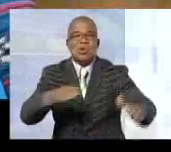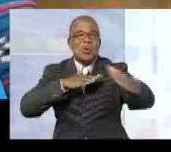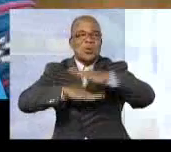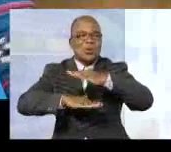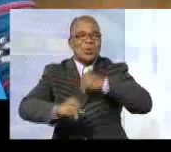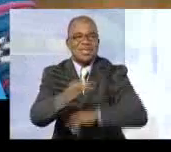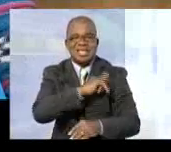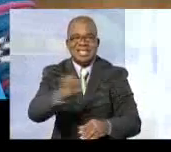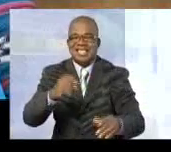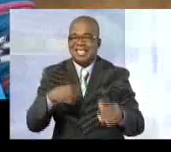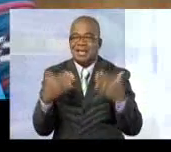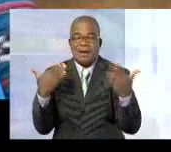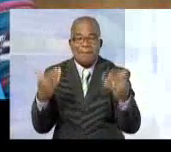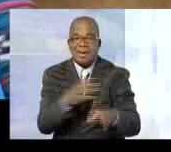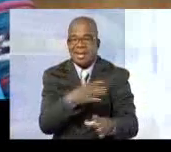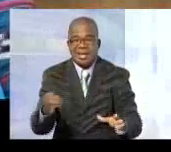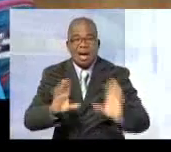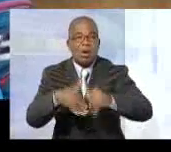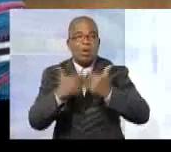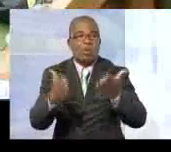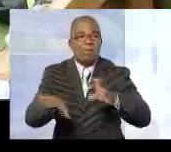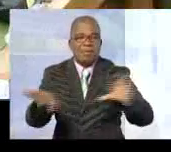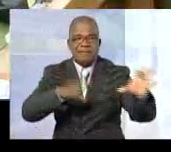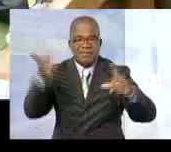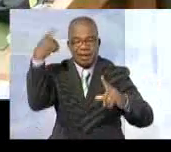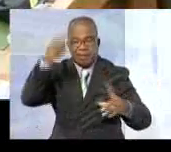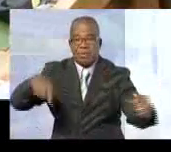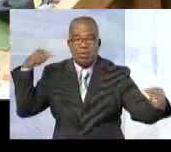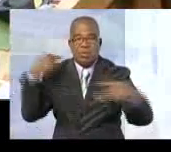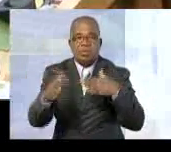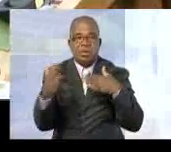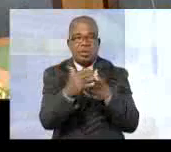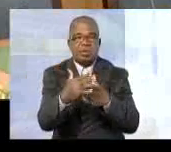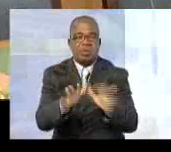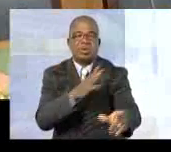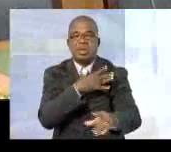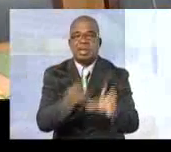faits la conduite de la politique de lutte contre la pauvreté, comme l'indique le PND.